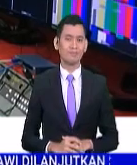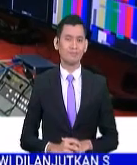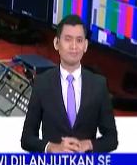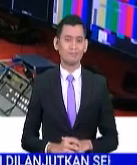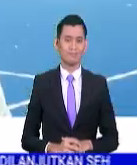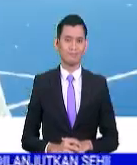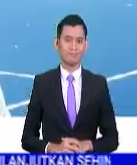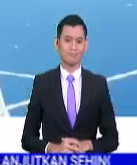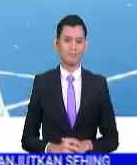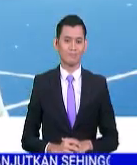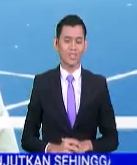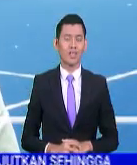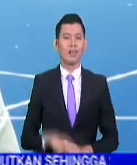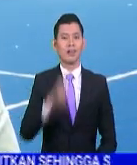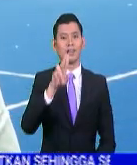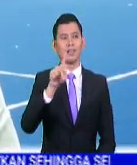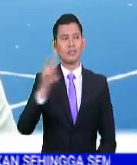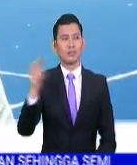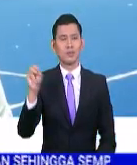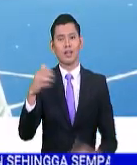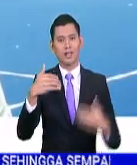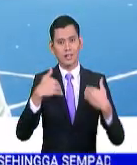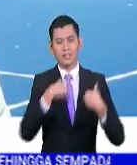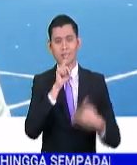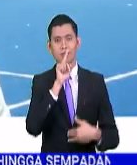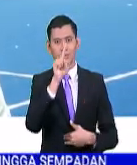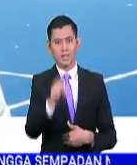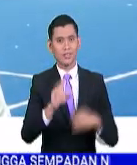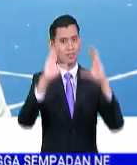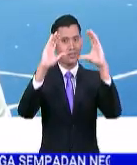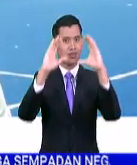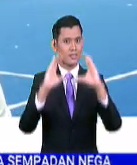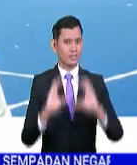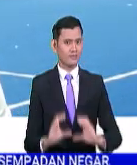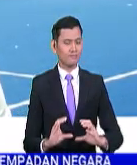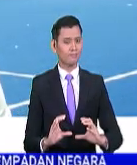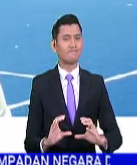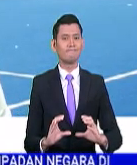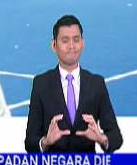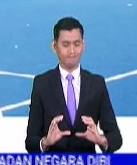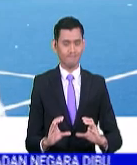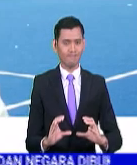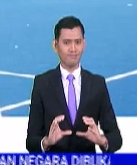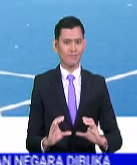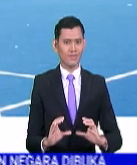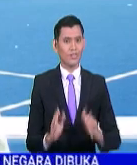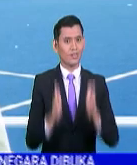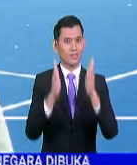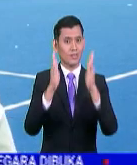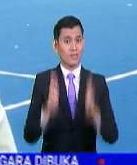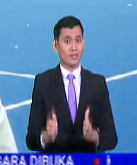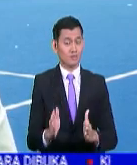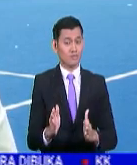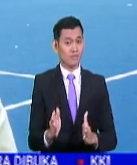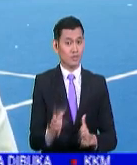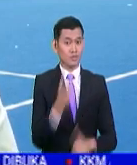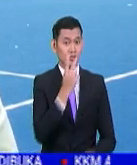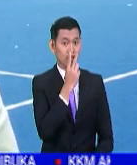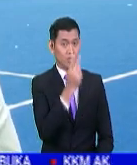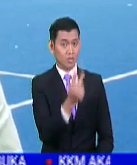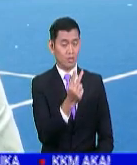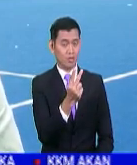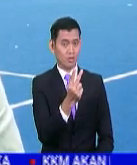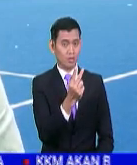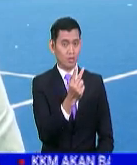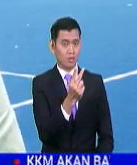Hai lu Marty m mempunyai satu platformer apa uang yang melihat ke rancangan